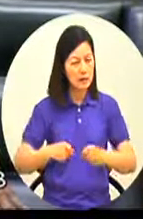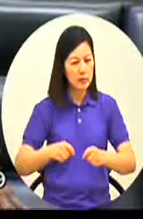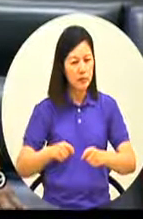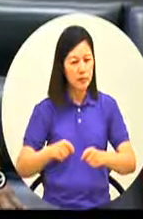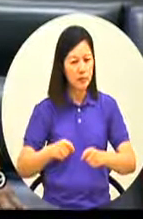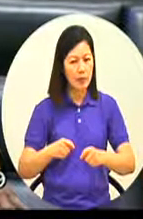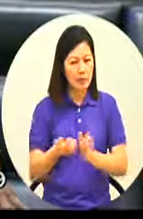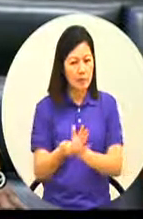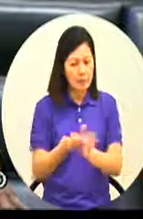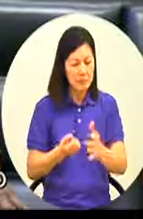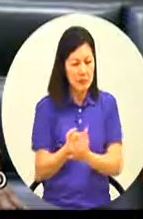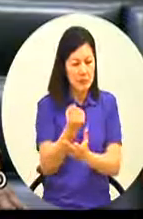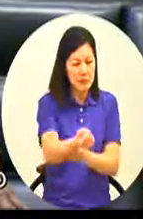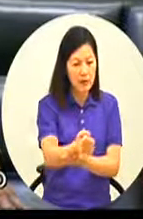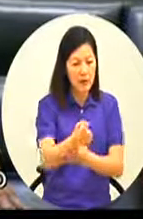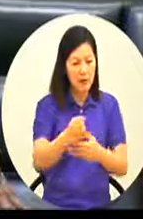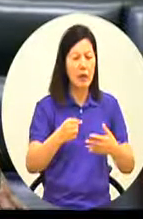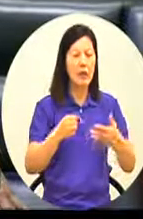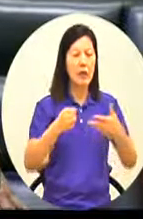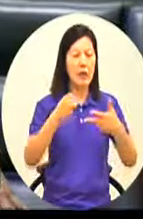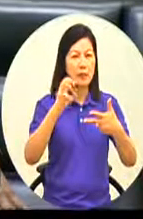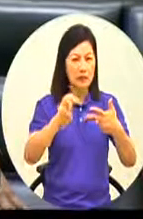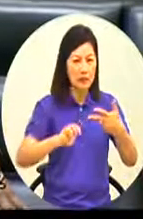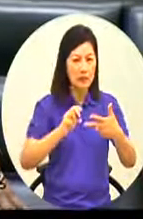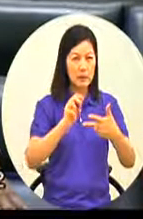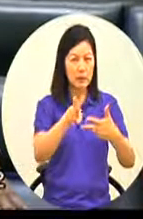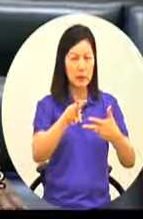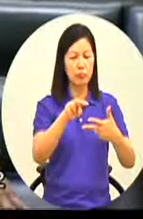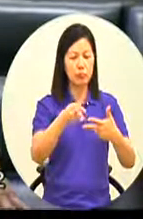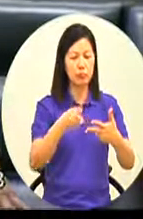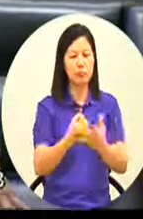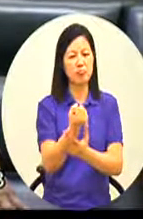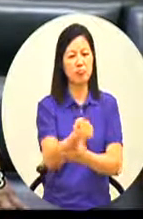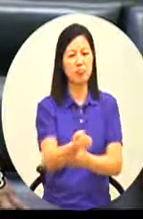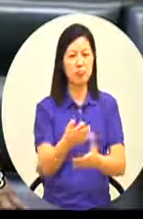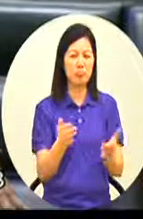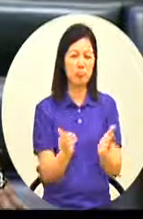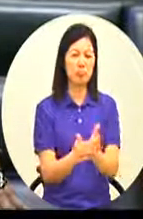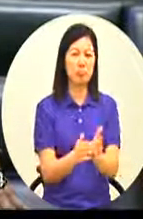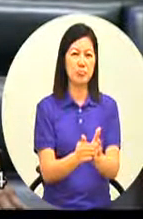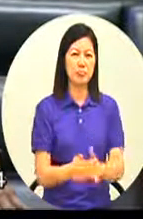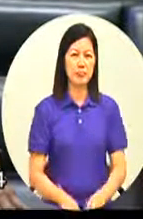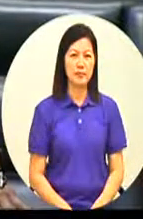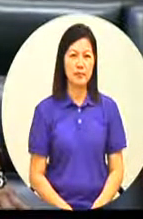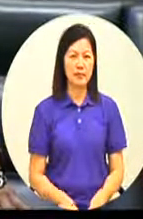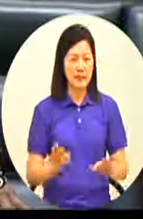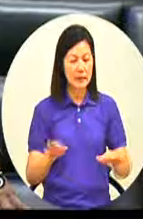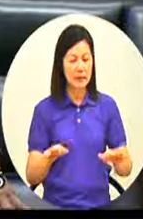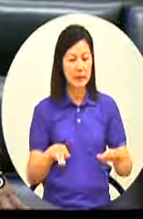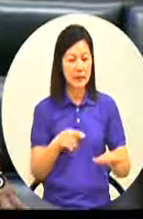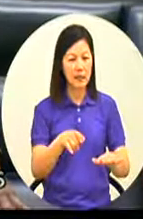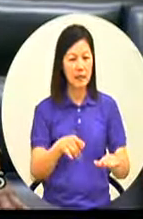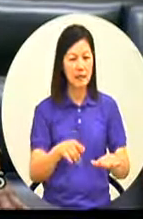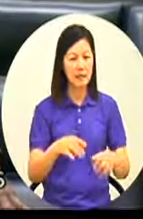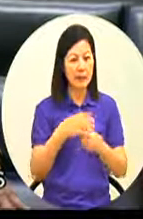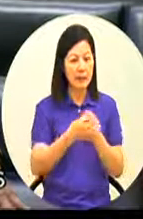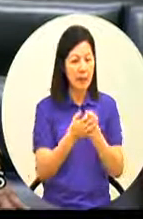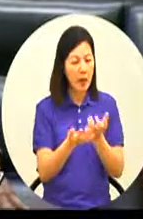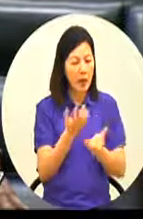是32周就生了，他生了将近啊，目前呢嘛要搁你保温箱里